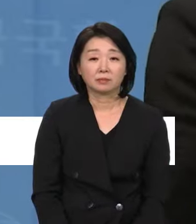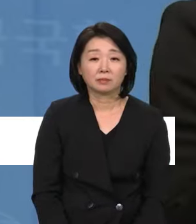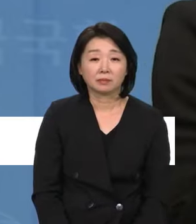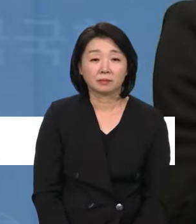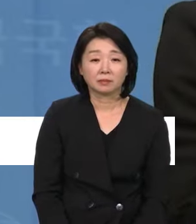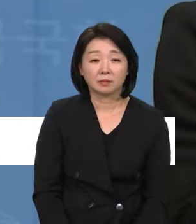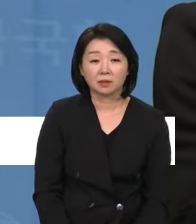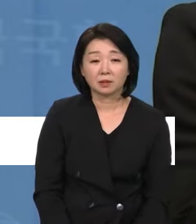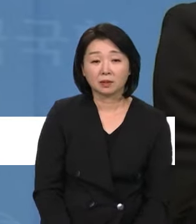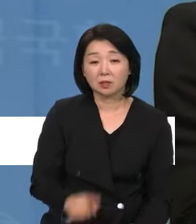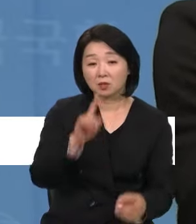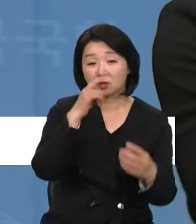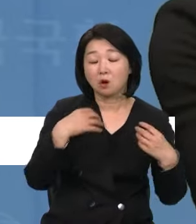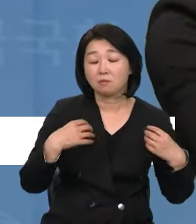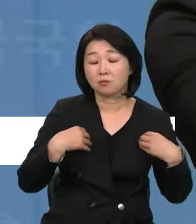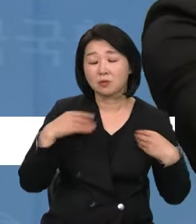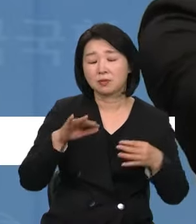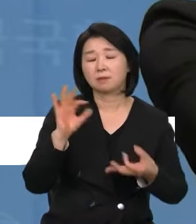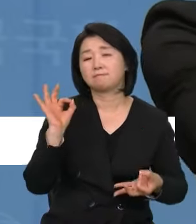정부 더 이상가